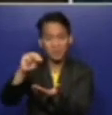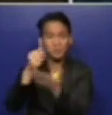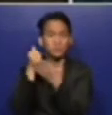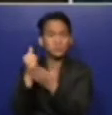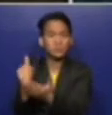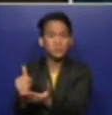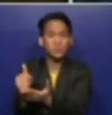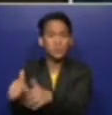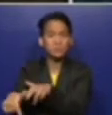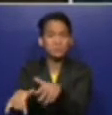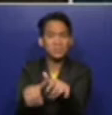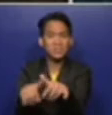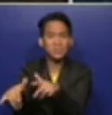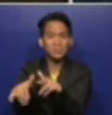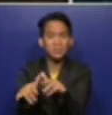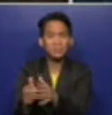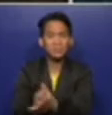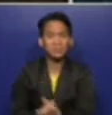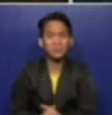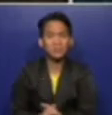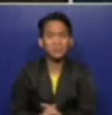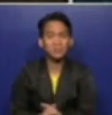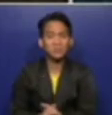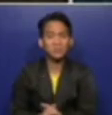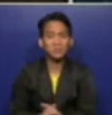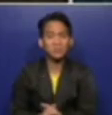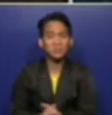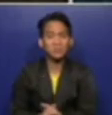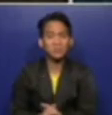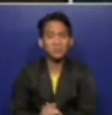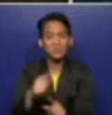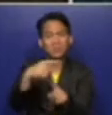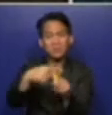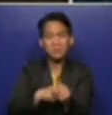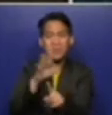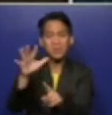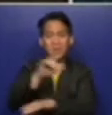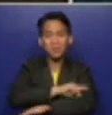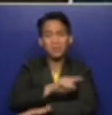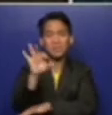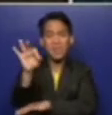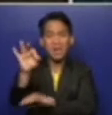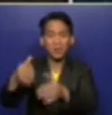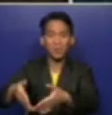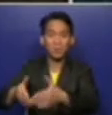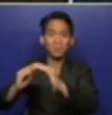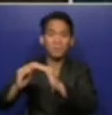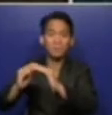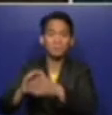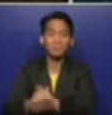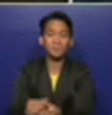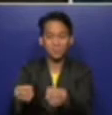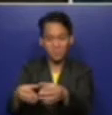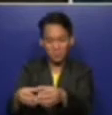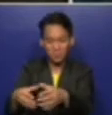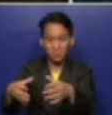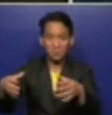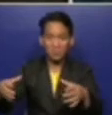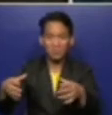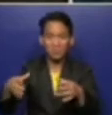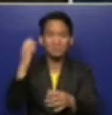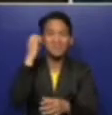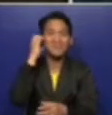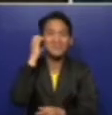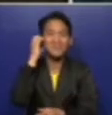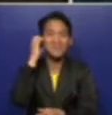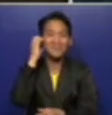ยกลุ่มนี้ก่อตั้งมาเมื่อวันที่9พฤษภาคมนี้เองจากการทำแฟลชม็อบครั้งแรกเขาก็มีการ